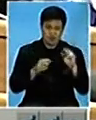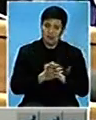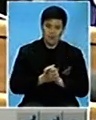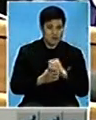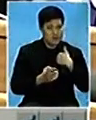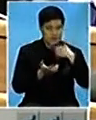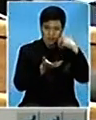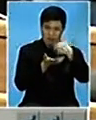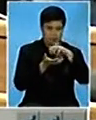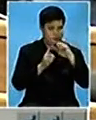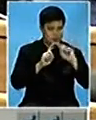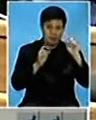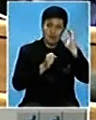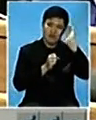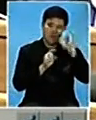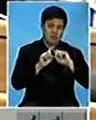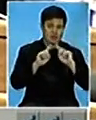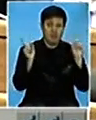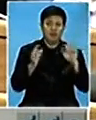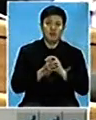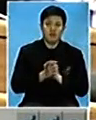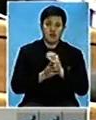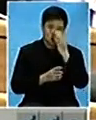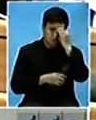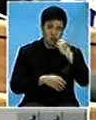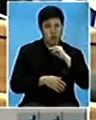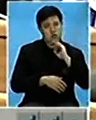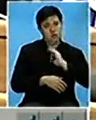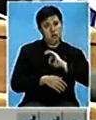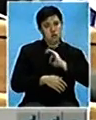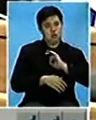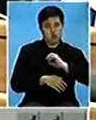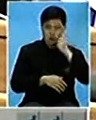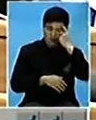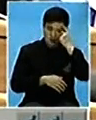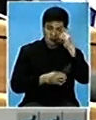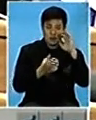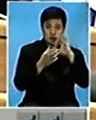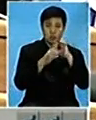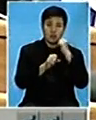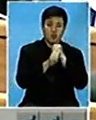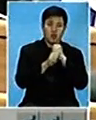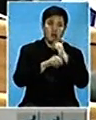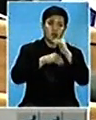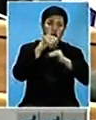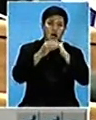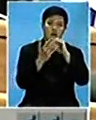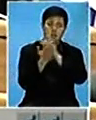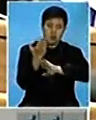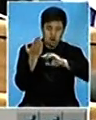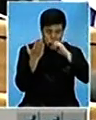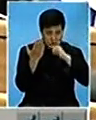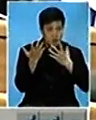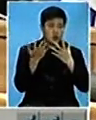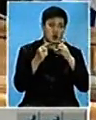ครับเนื่องจากเรามีทัศนคติมีมุมมองต่อการพัฒนาบ้านเมืองมีมุมมอง